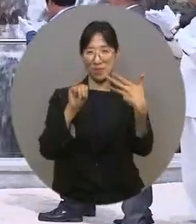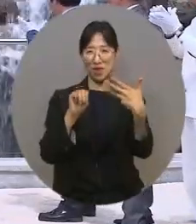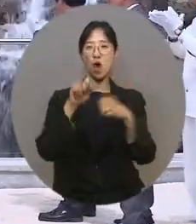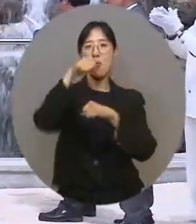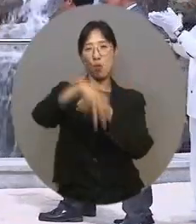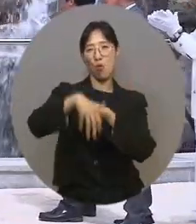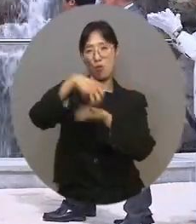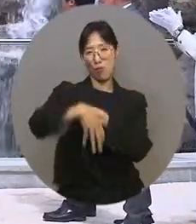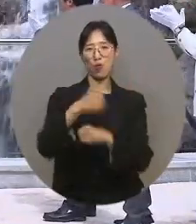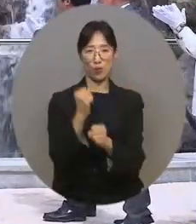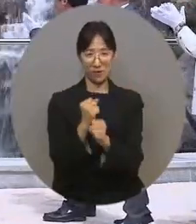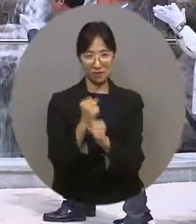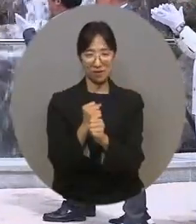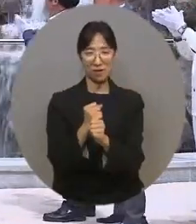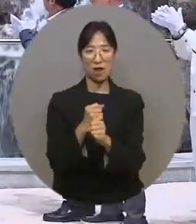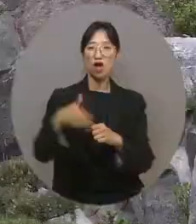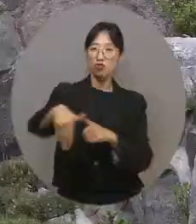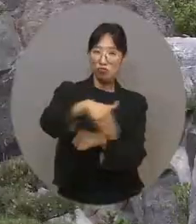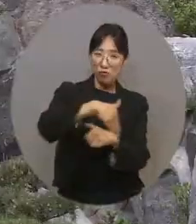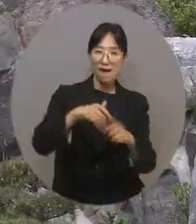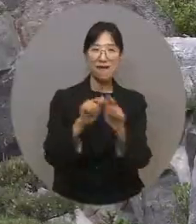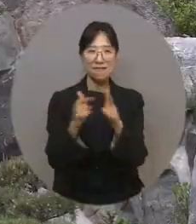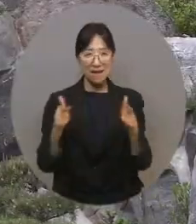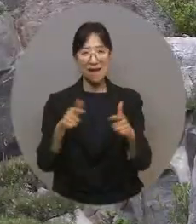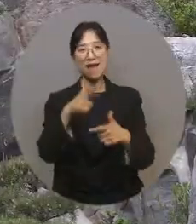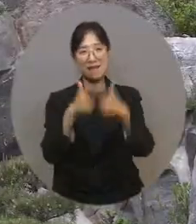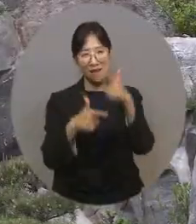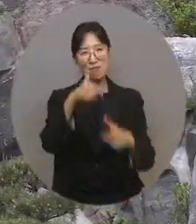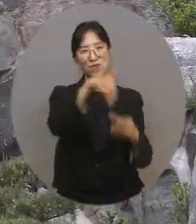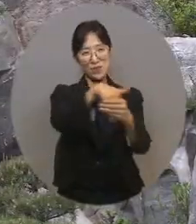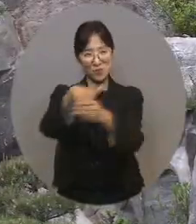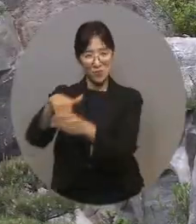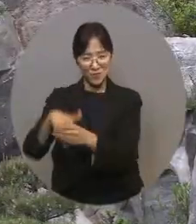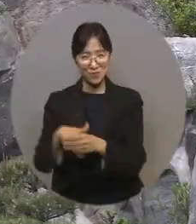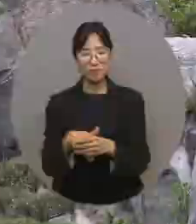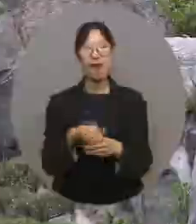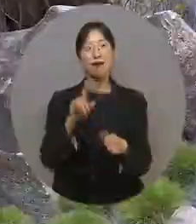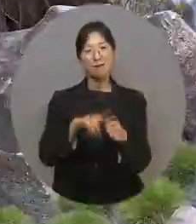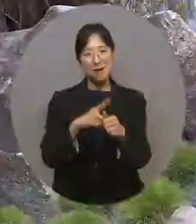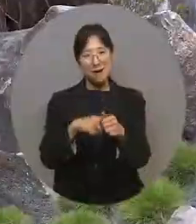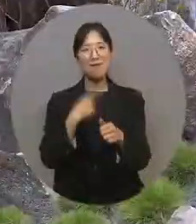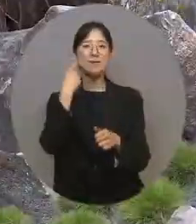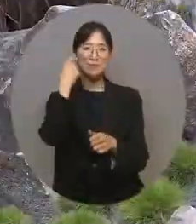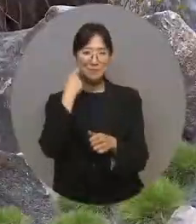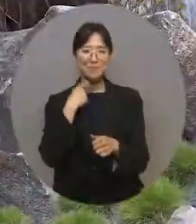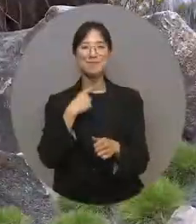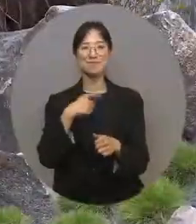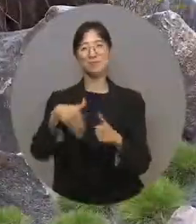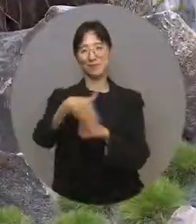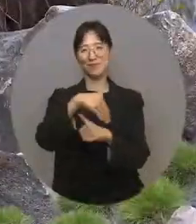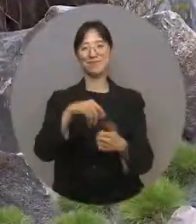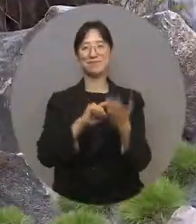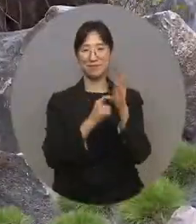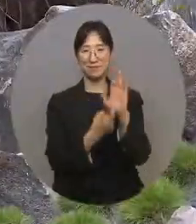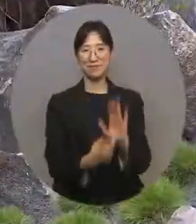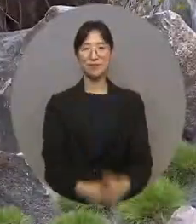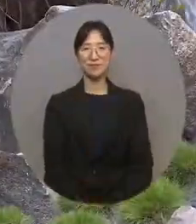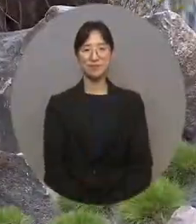인공폭포를 조성하고 폭포 주변에는 다양한 수목을 식재해 자연 그대로의 분위기를